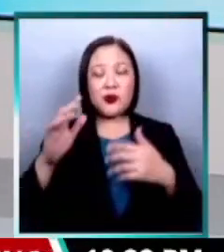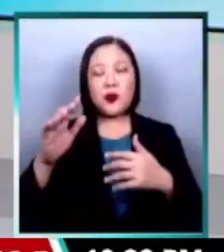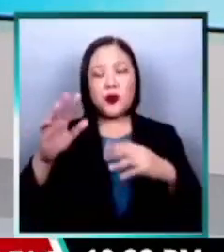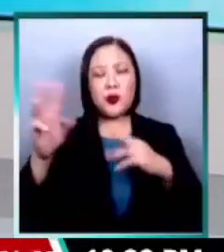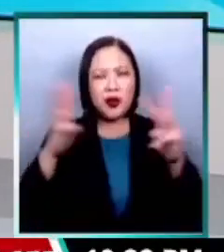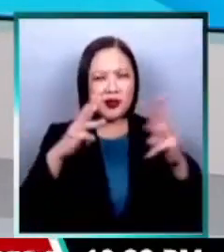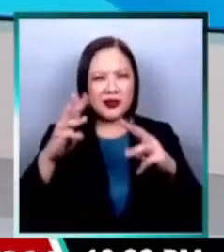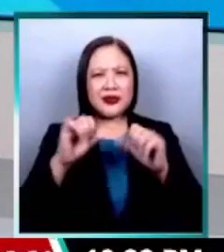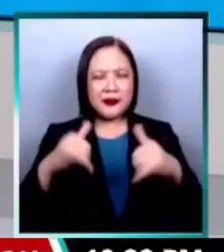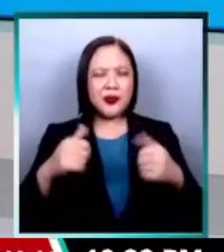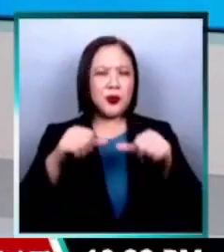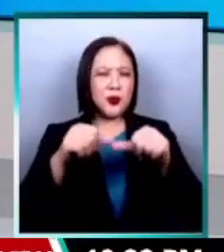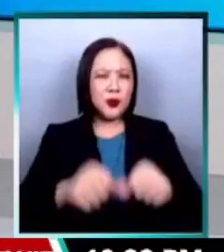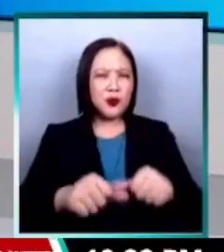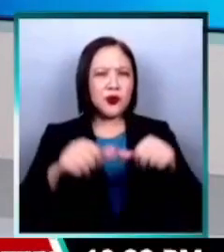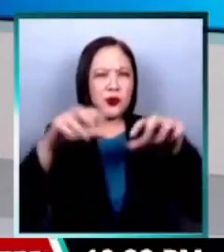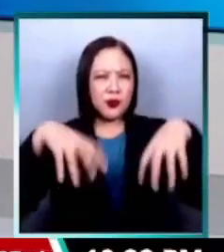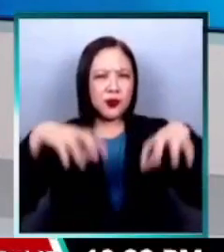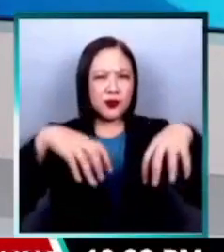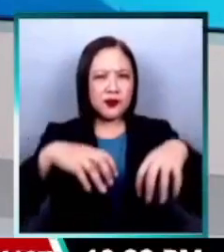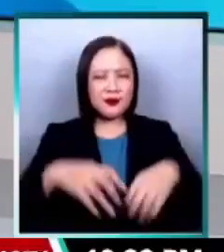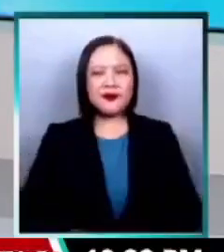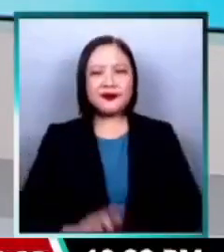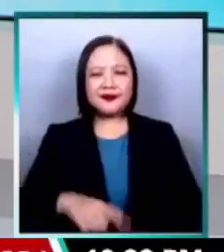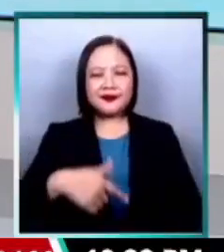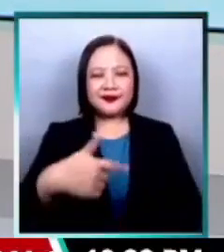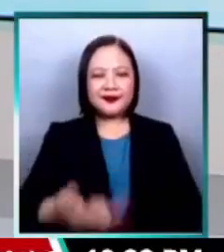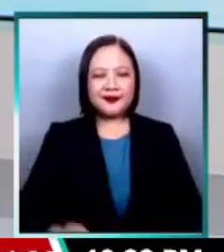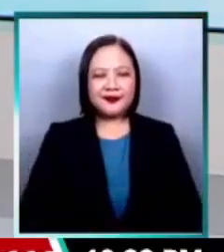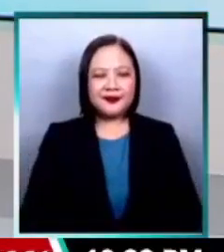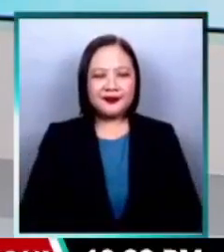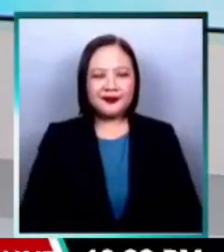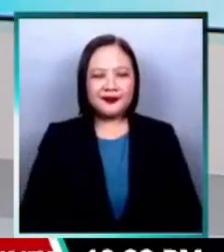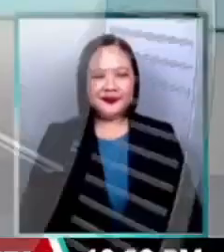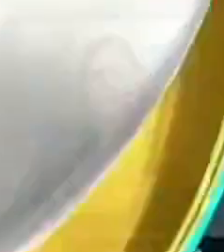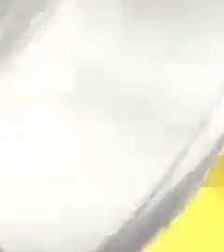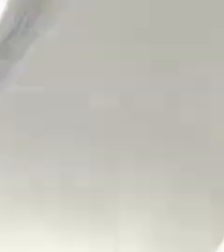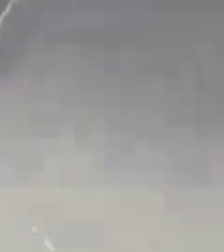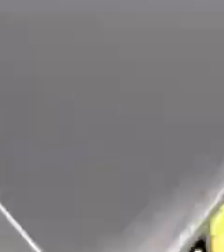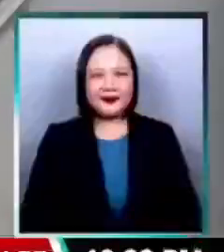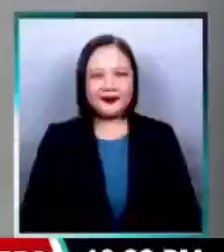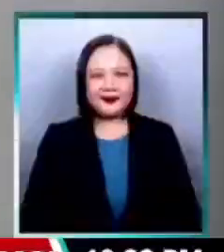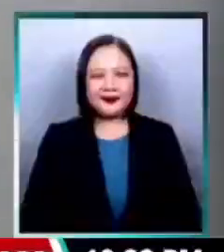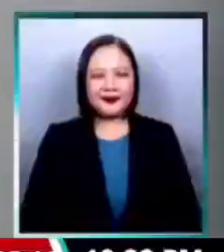May report si Nikko Sereno ng GMA Regional TV, Balitang, Bisdak.